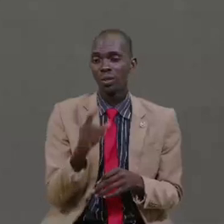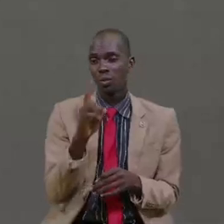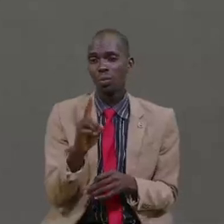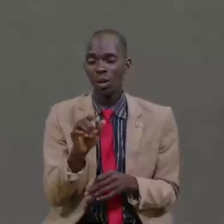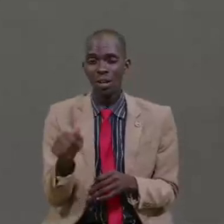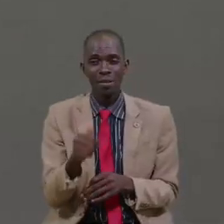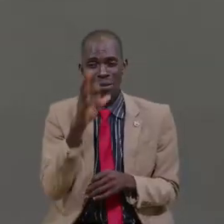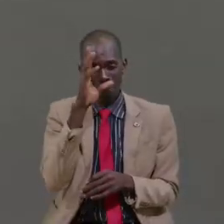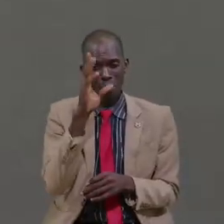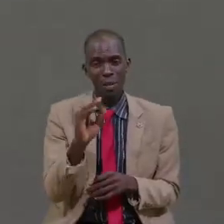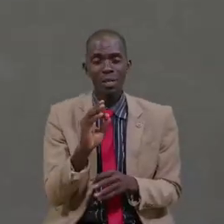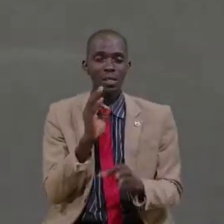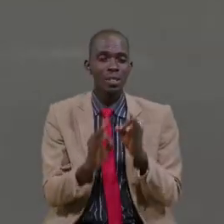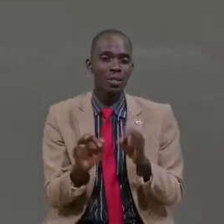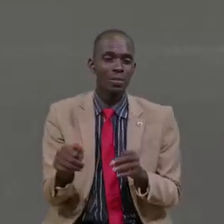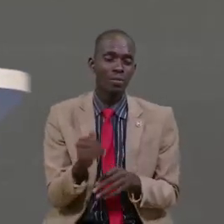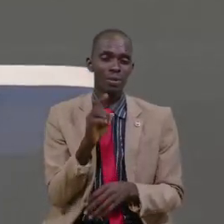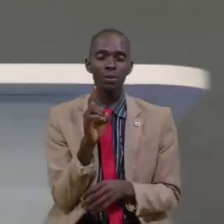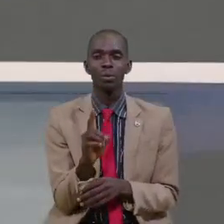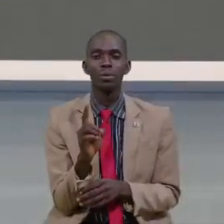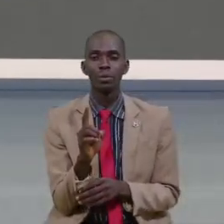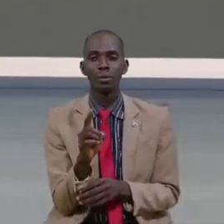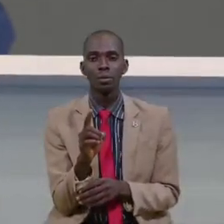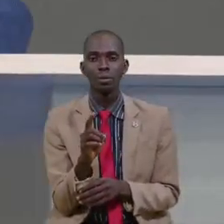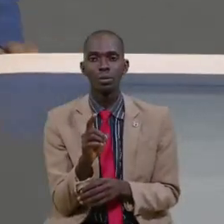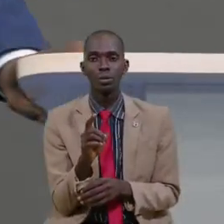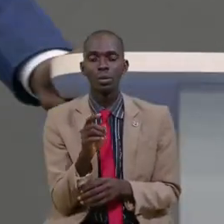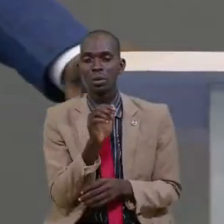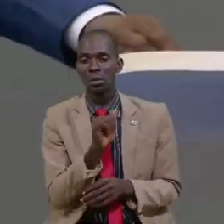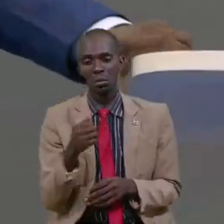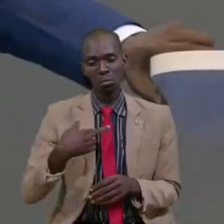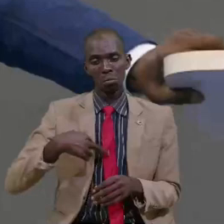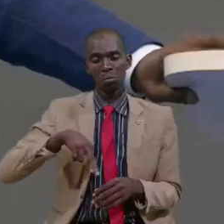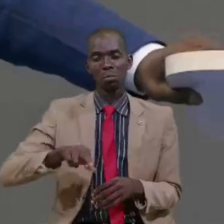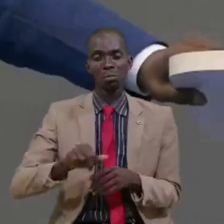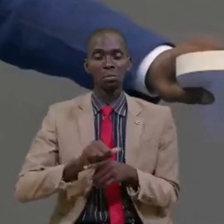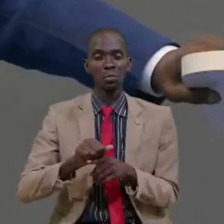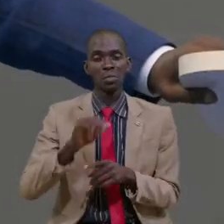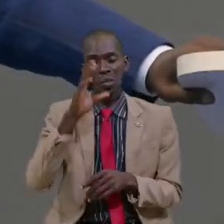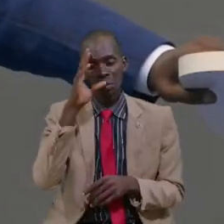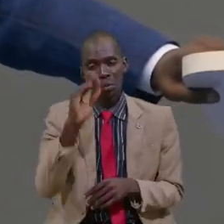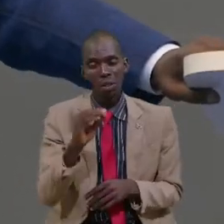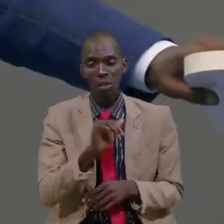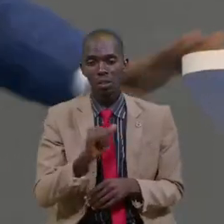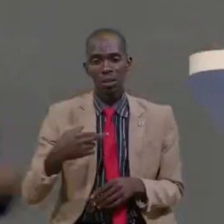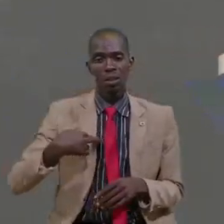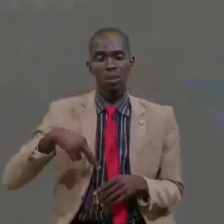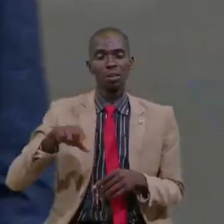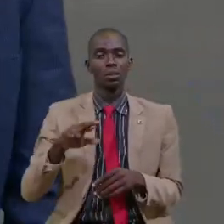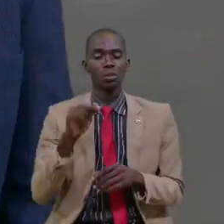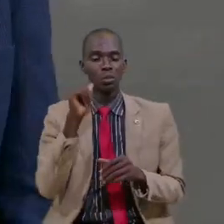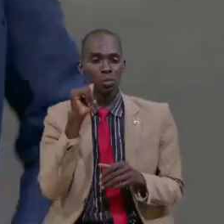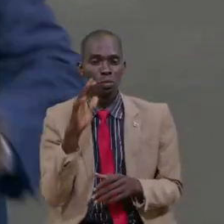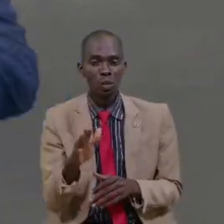homme, si quelqu'un, une femme, si quelqu'un un homme religieux, une